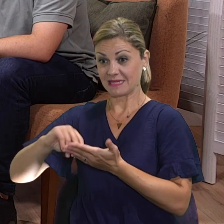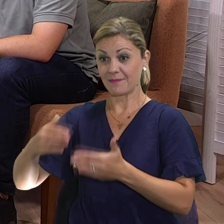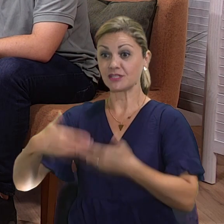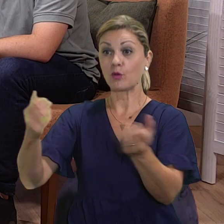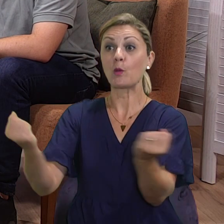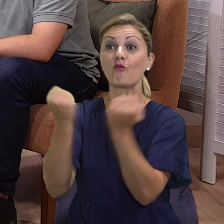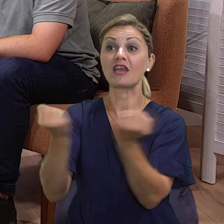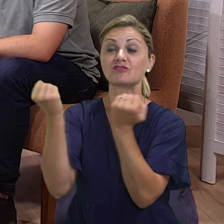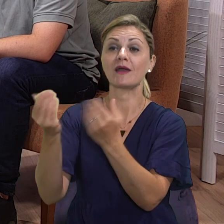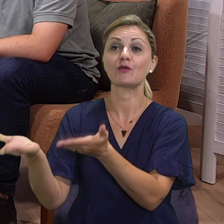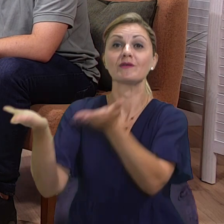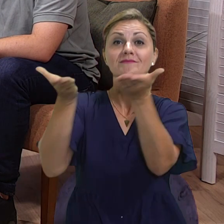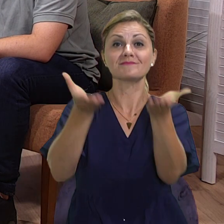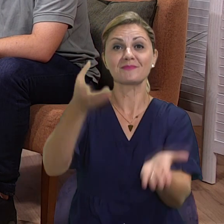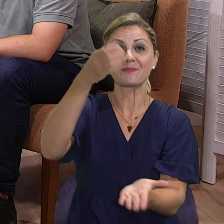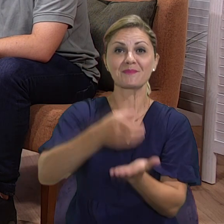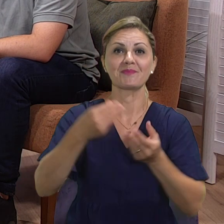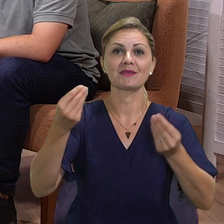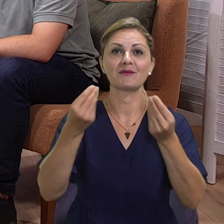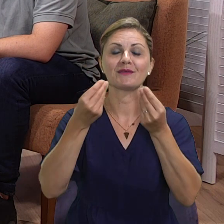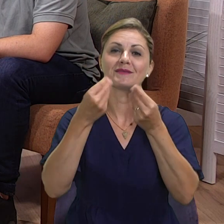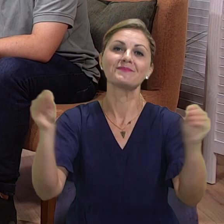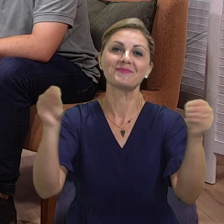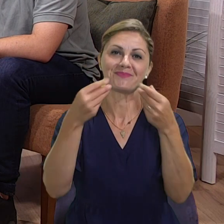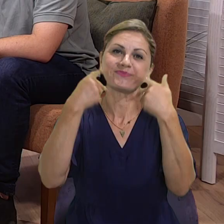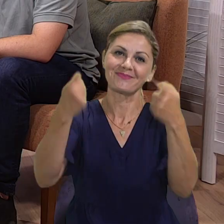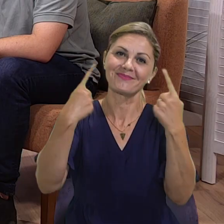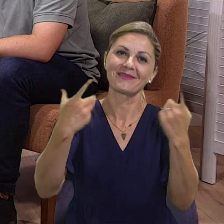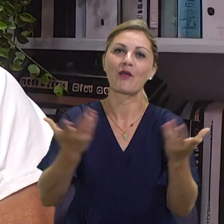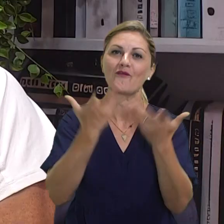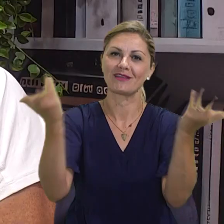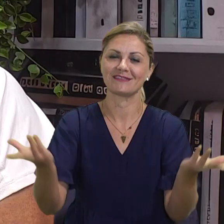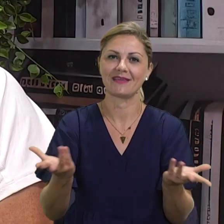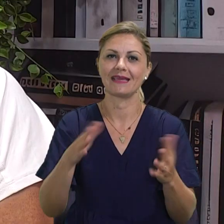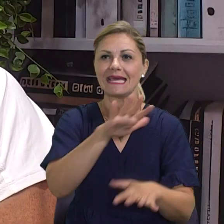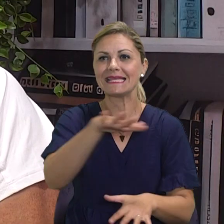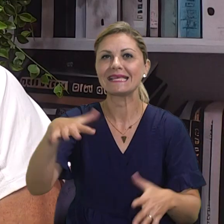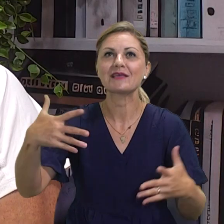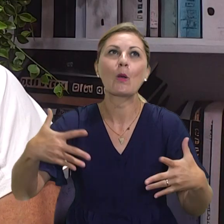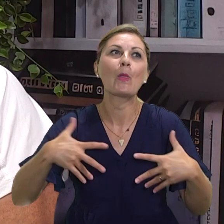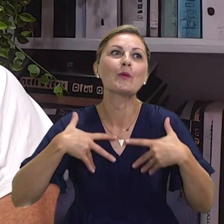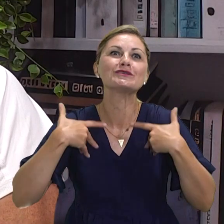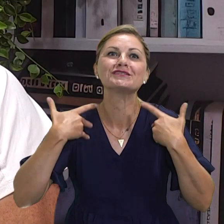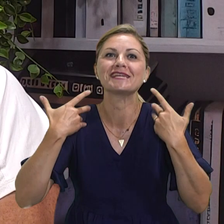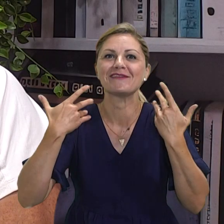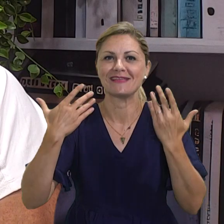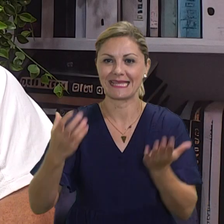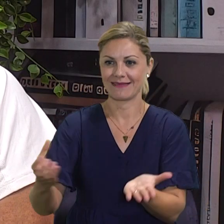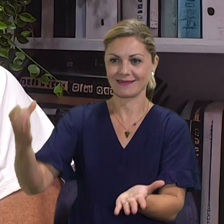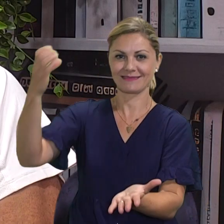ili još neki drugi pjesnici, nije bitno koje, i onda oni tu izvode te stvari, jeli, dici je to puno, dici je to, znate kako